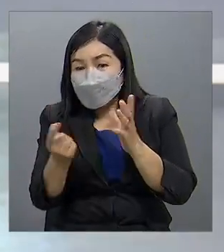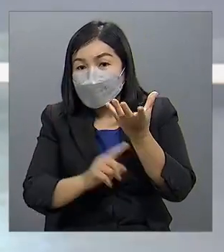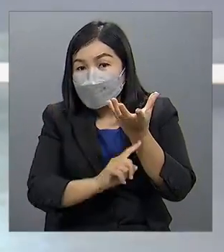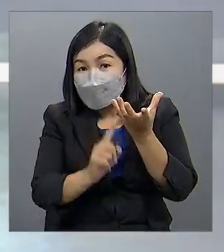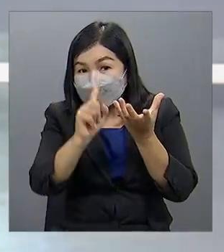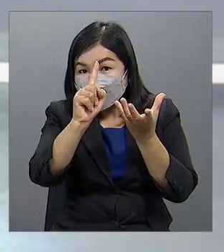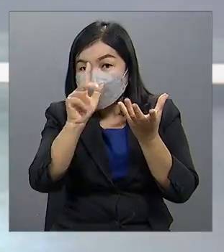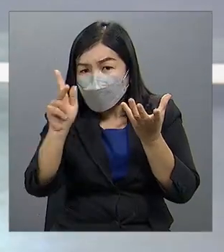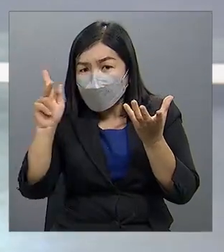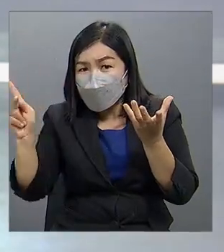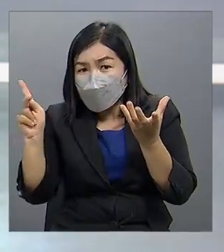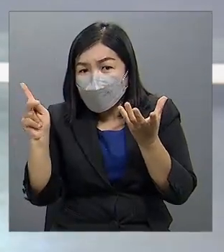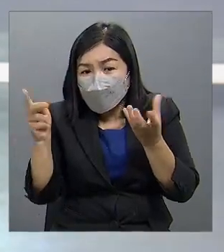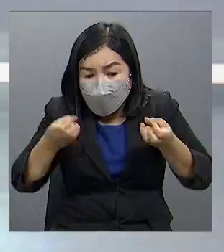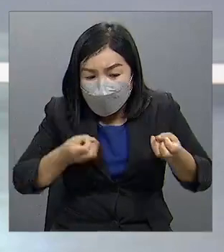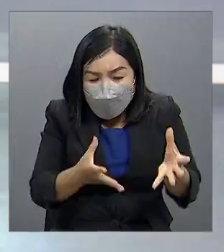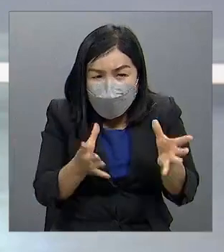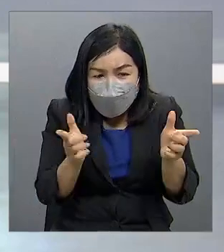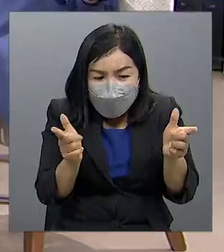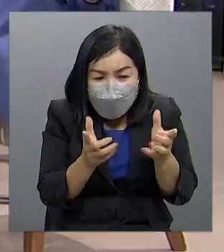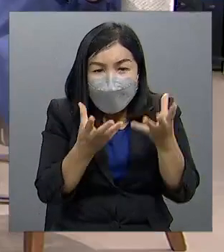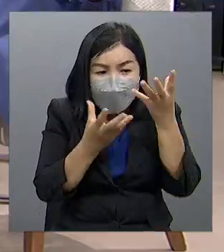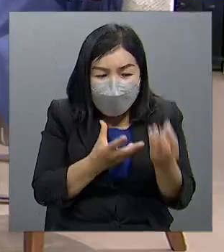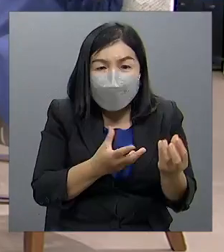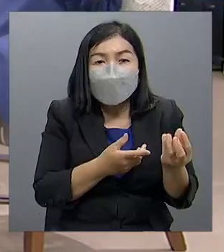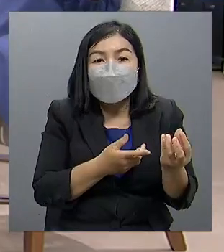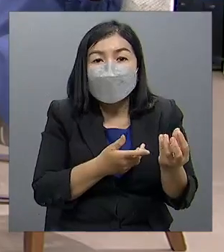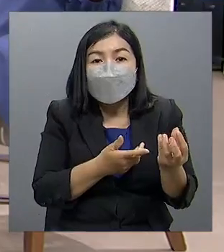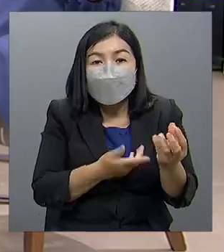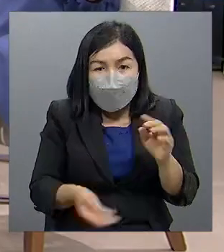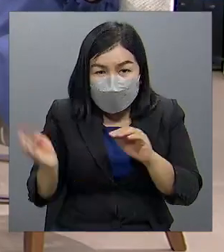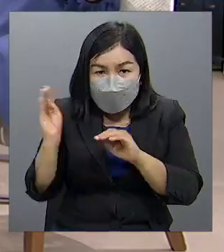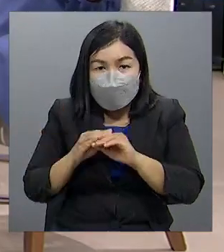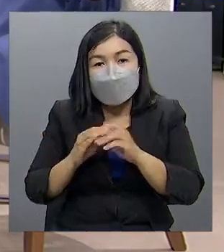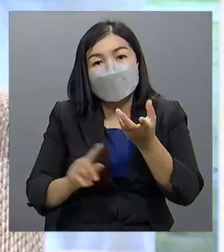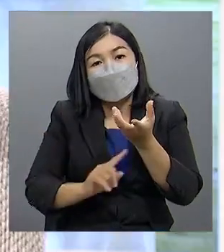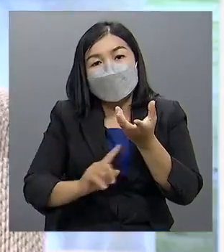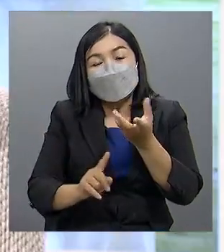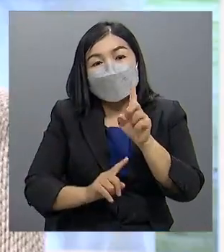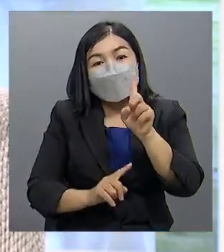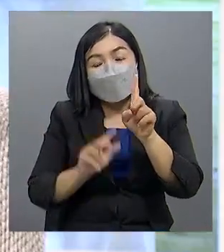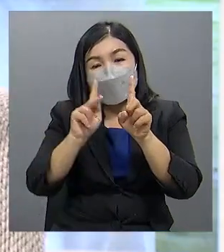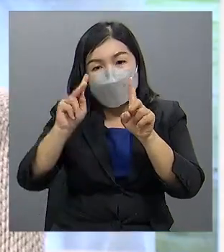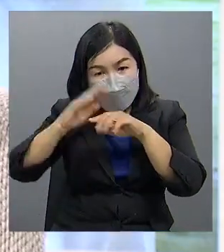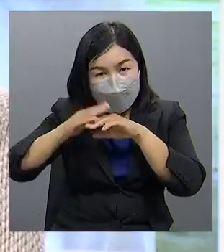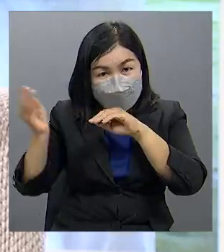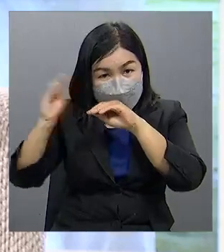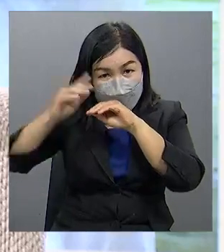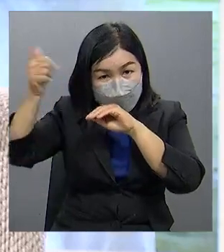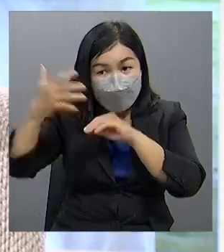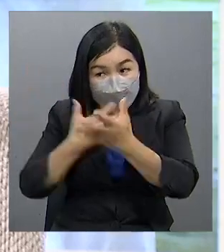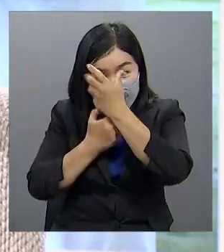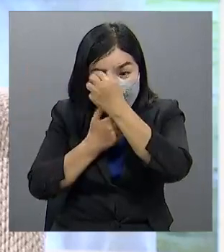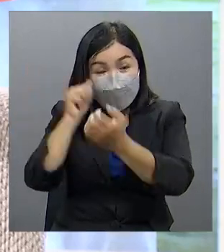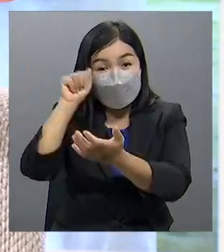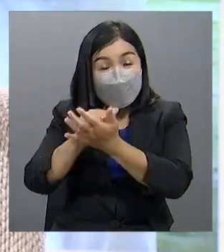นี้มันโหดค่ะคุณผู้ชมอย่างที่เราเห็นเนี่ยอาจจะต้องใช้หมูมากกว่า1กิโลด้วยซ้ำ นะคะเพราะฉะนั้นก็สามารถโทรศัพท์ไปสั่งซื้อได้เลยหรือไปที่ Facebook น